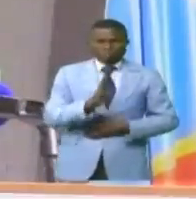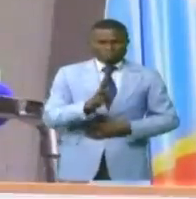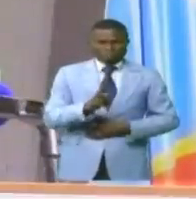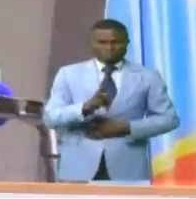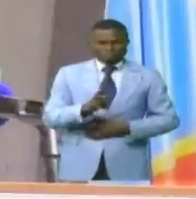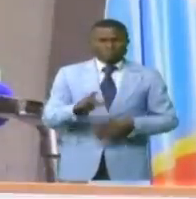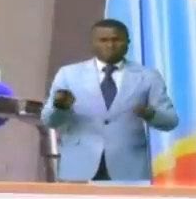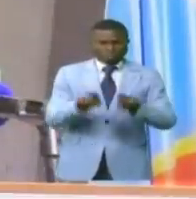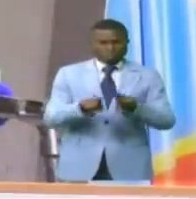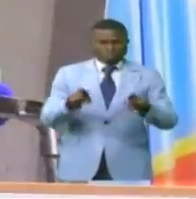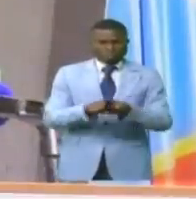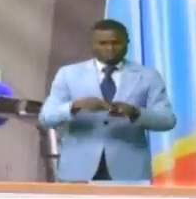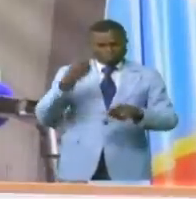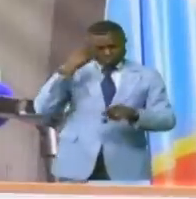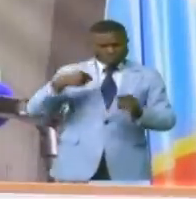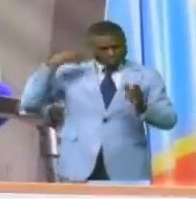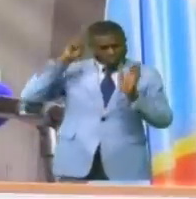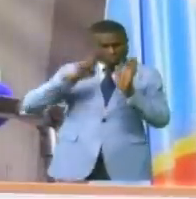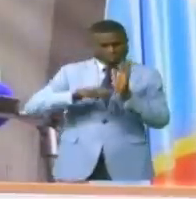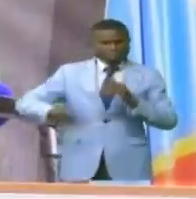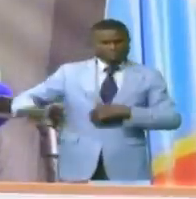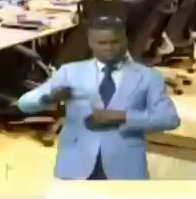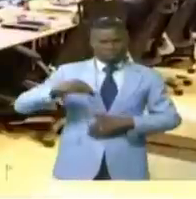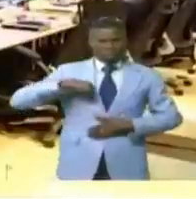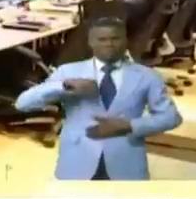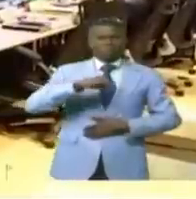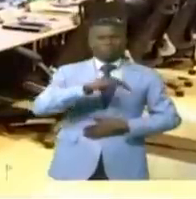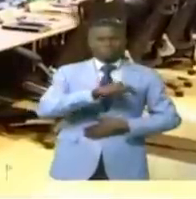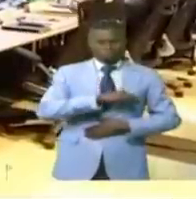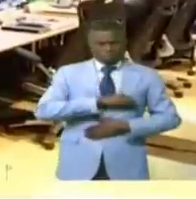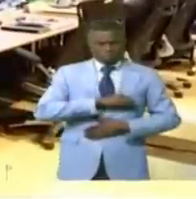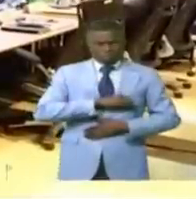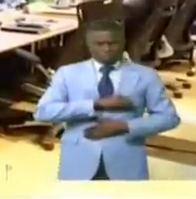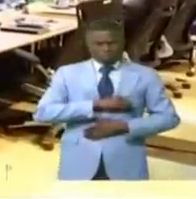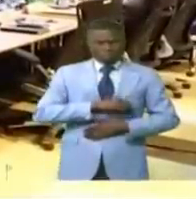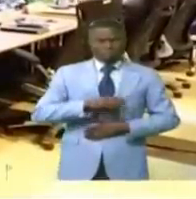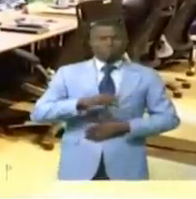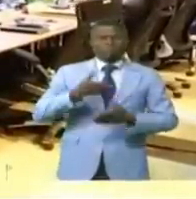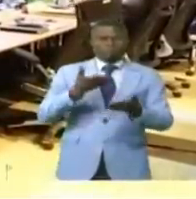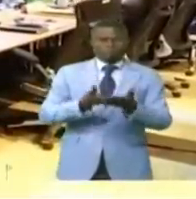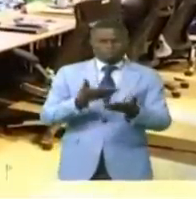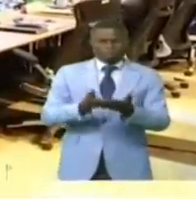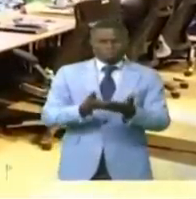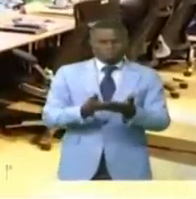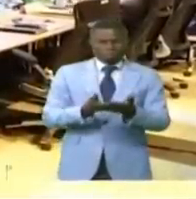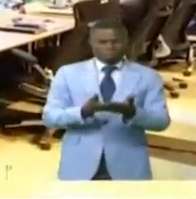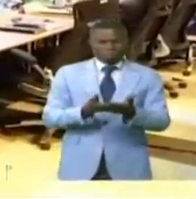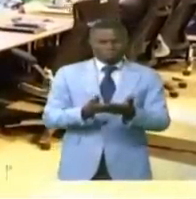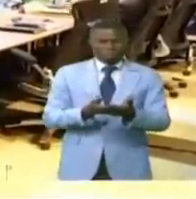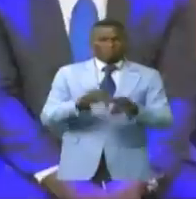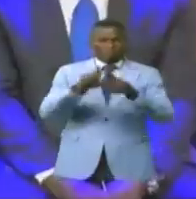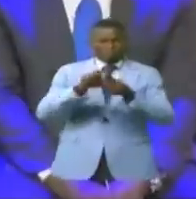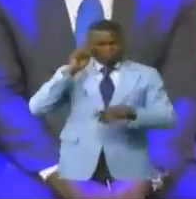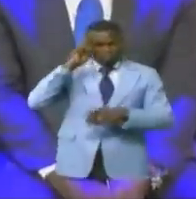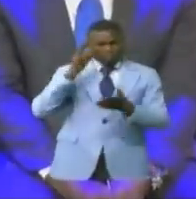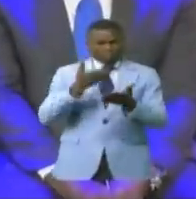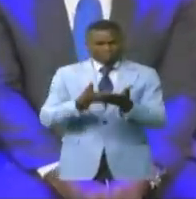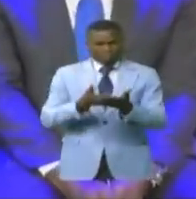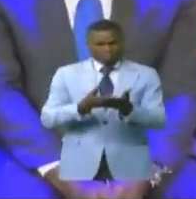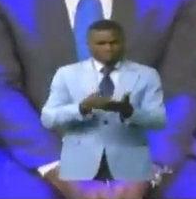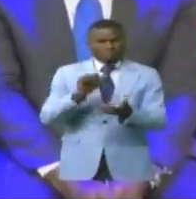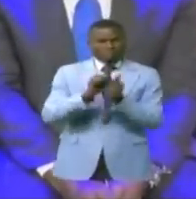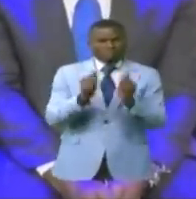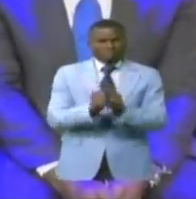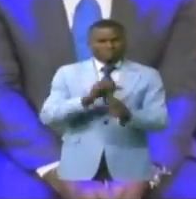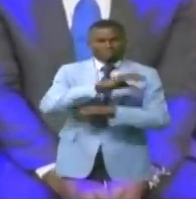sera de même pour les gouvernements des pays membres de l'AICESIS et de l'UCESA. La thématique